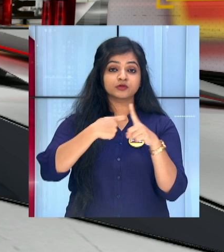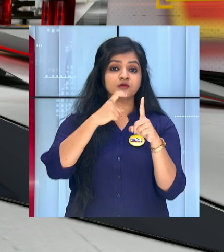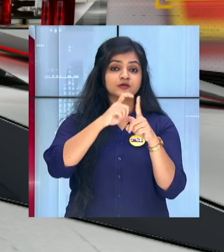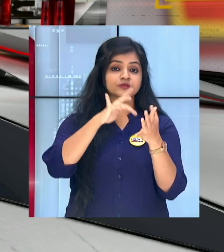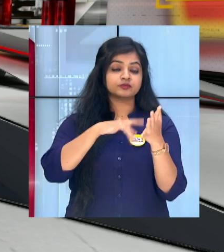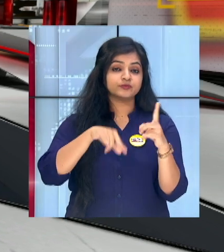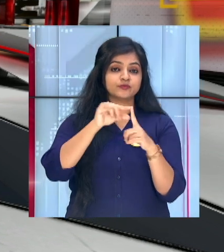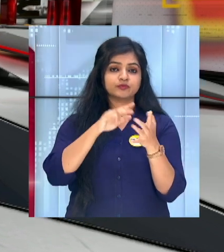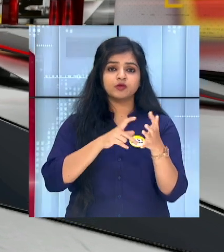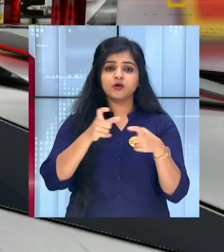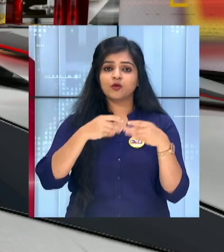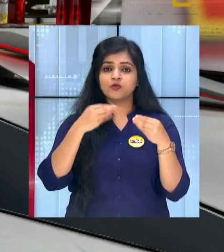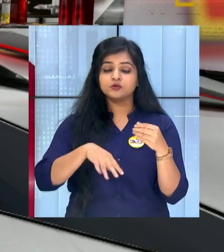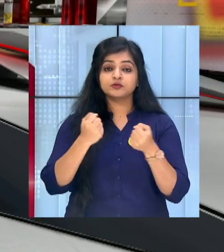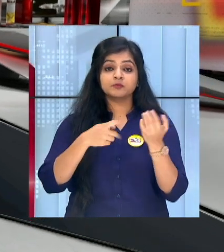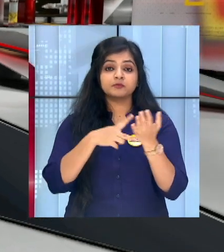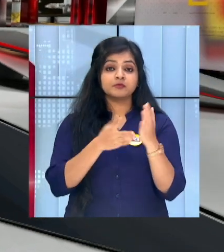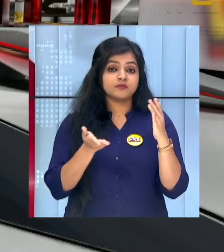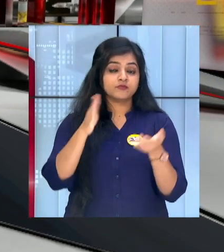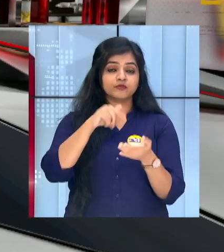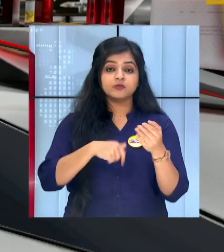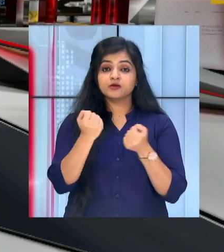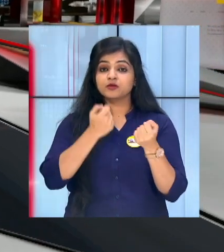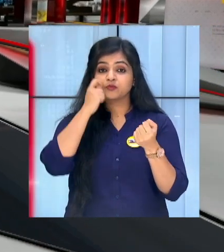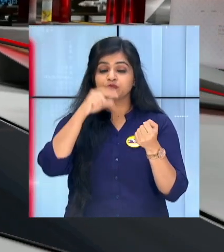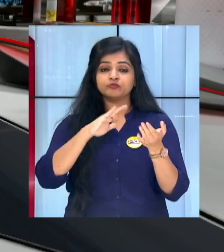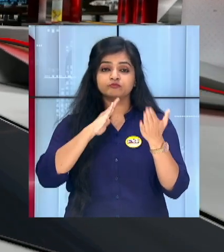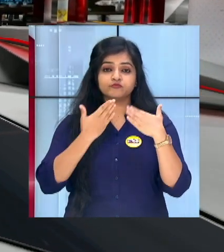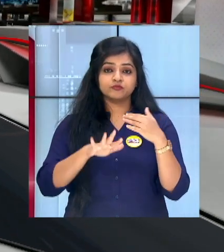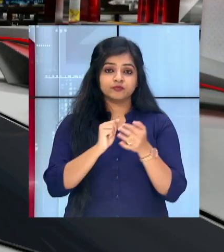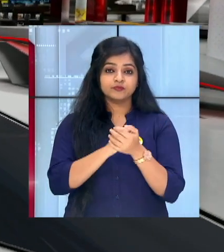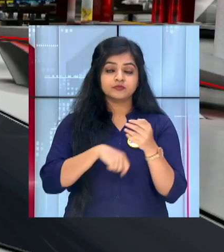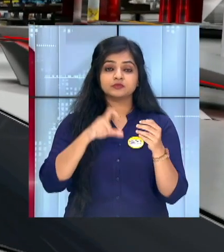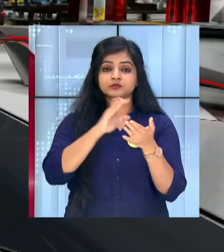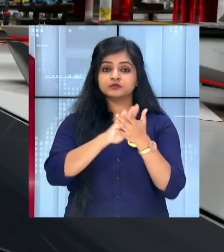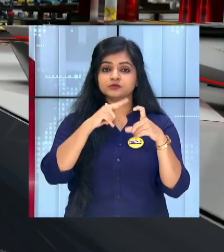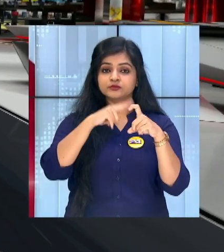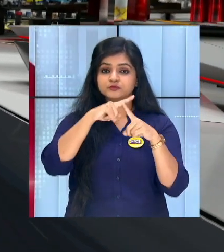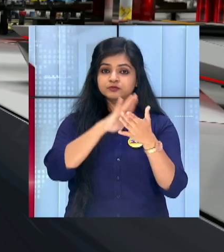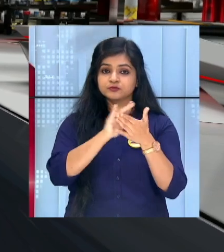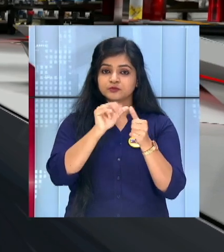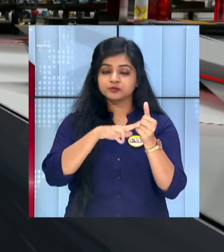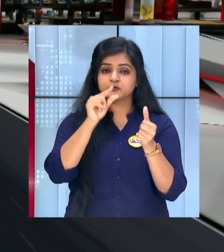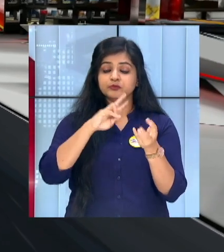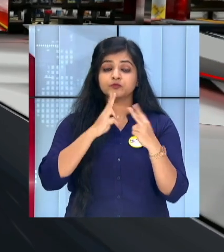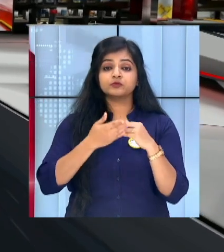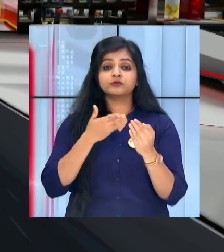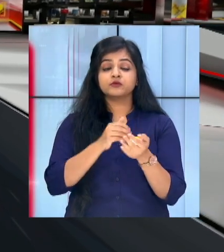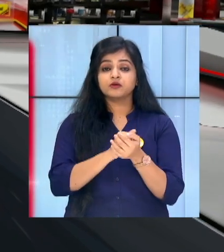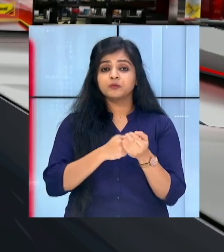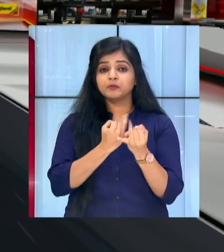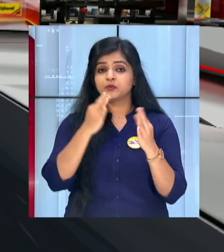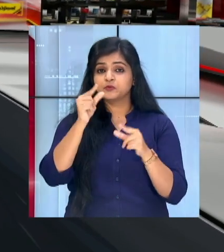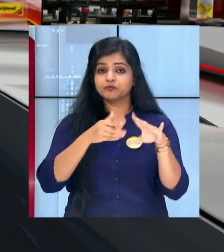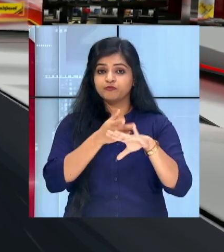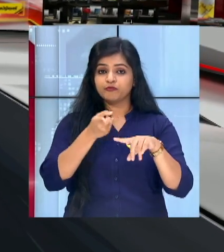കാസർഗോഡ് പെരിയയിൽ നിയന്ത്രണം വിട്ട് ബസ് മറിഞ്ഞ് ഡ്രൈവർക്ക് ദാരുണാന്ത്യം. മധൂർ സ്വദേശി ചേതൻ കുമാർ ആണ് മരിച്ചത്. നിരവധി യാത്രക്കാർക്ക് പരിക്കേറ്റു.